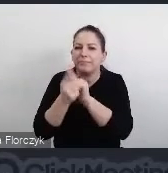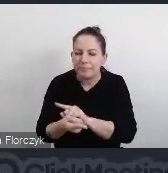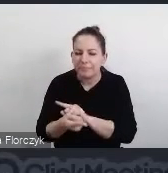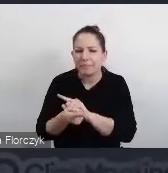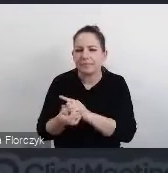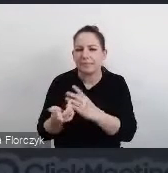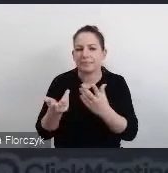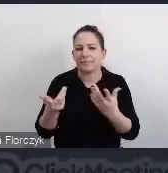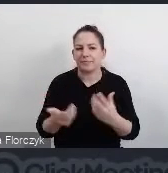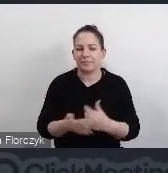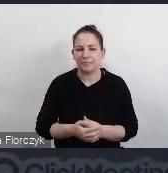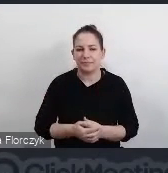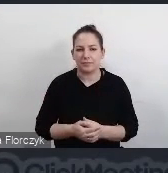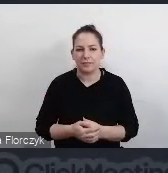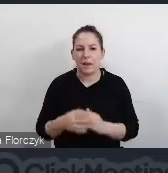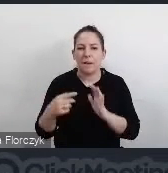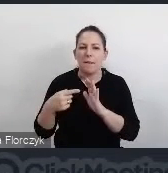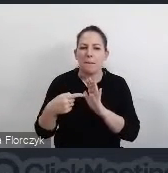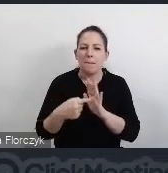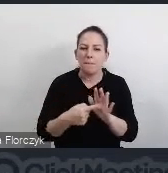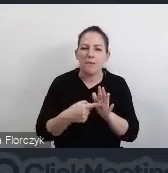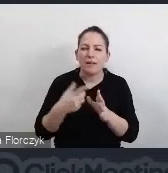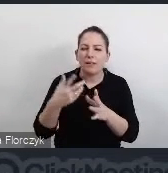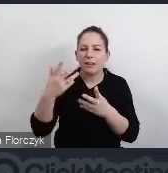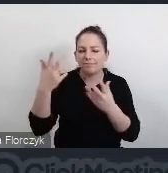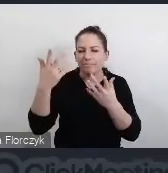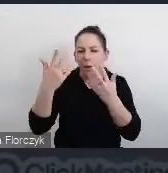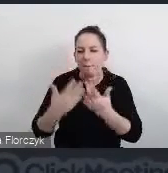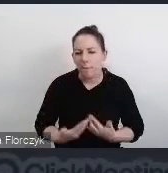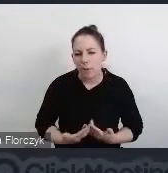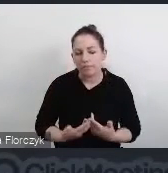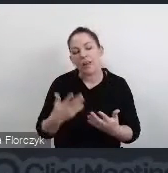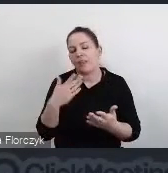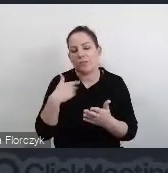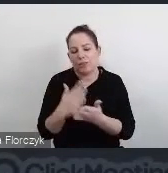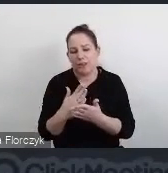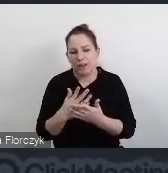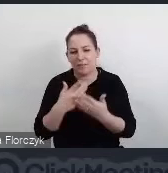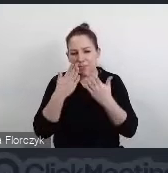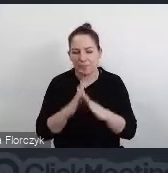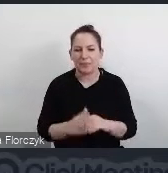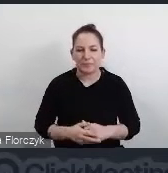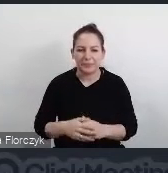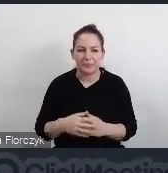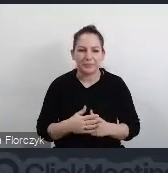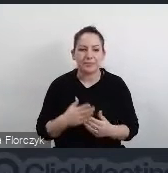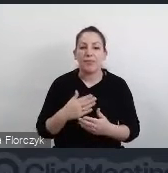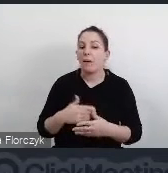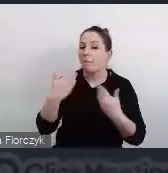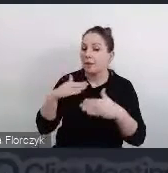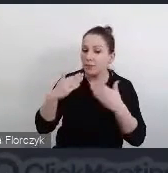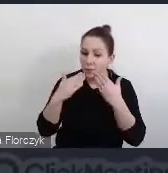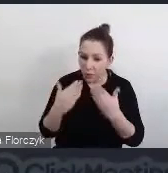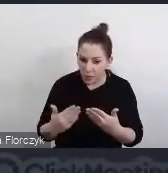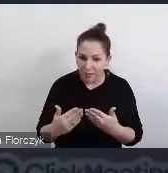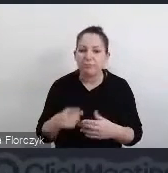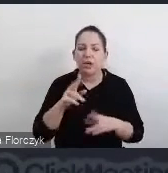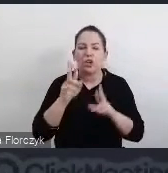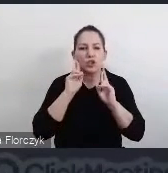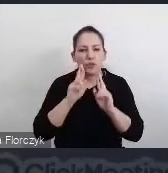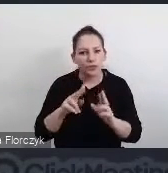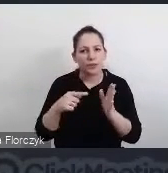i pokazania pewnych symulacji. To tyle, dziękuję bardzo. Bardzo dziękuję. To rzeczywiście